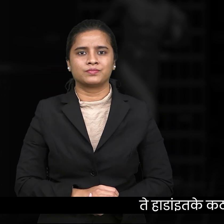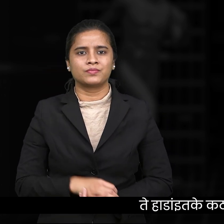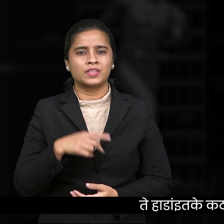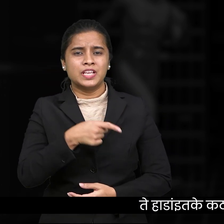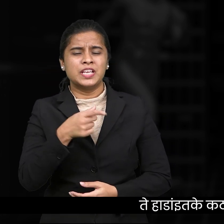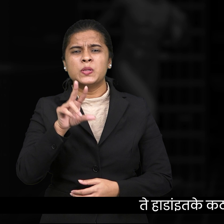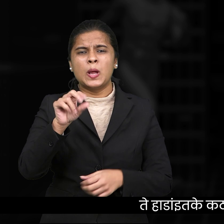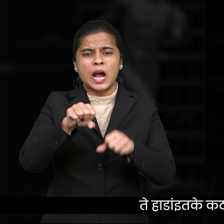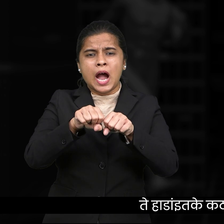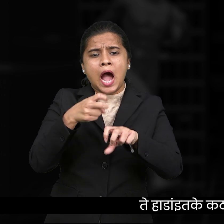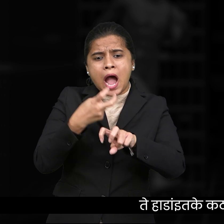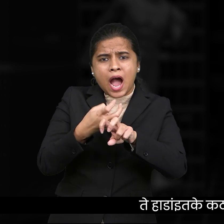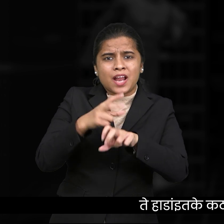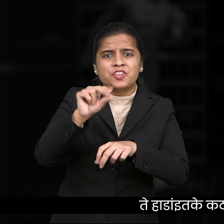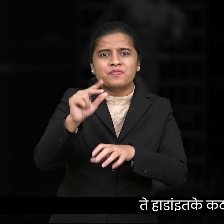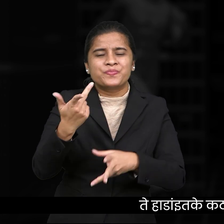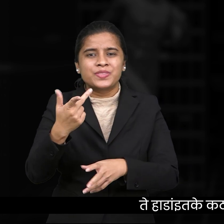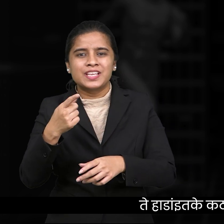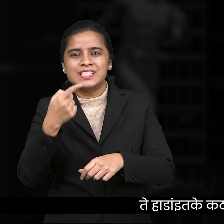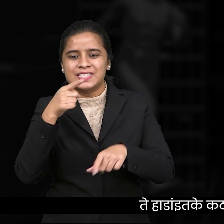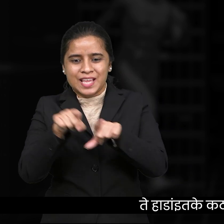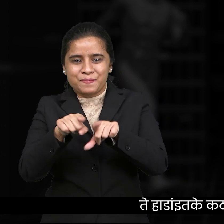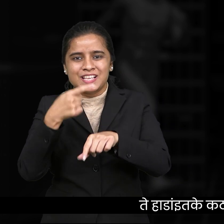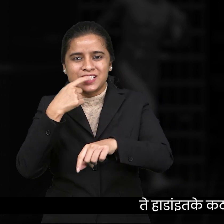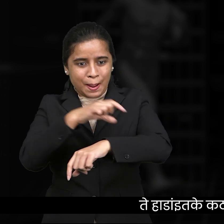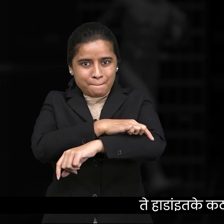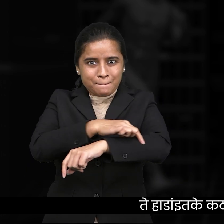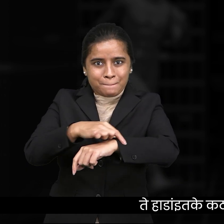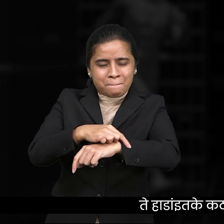ते हाडांइतकेच कठीण नसते आणि वाकू शकते.